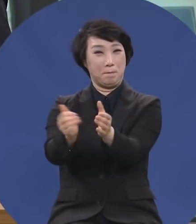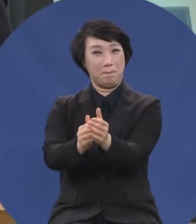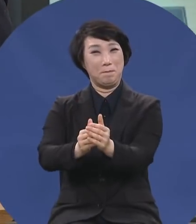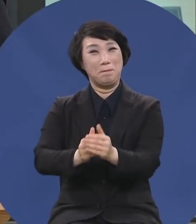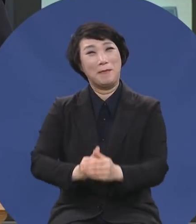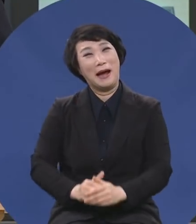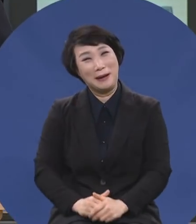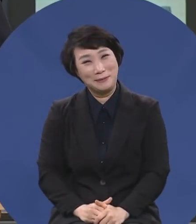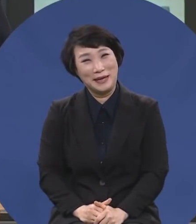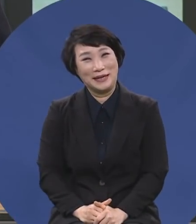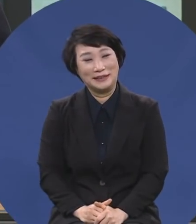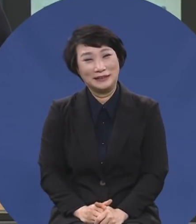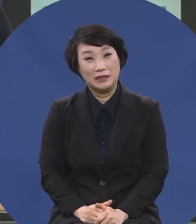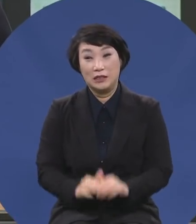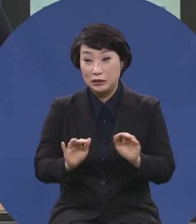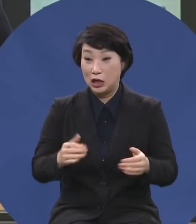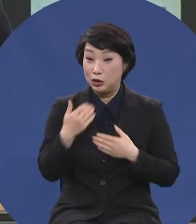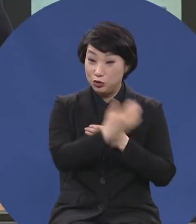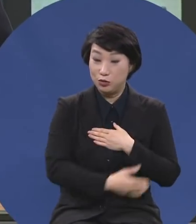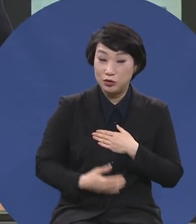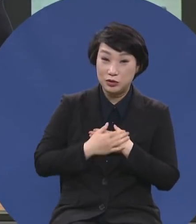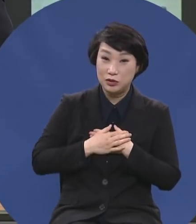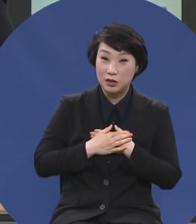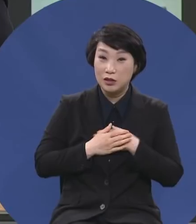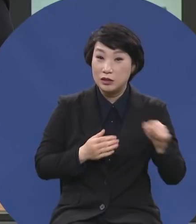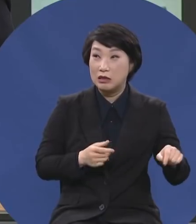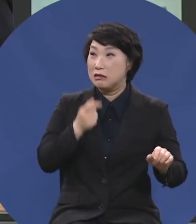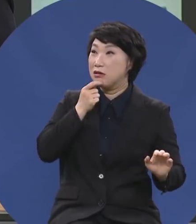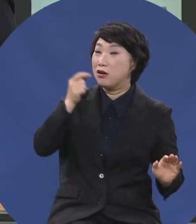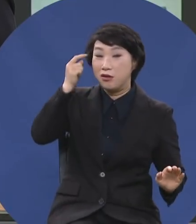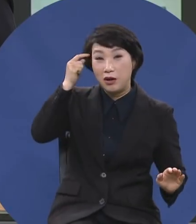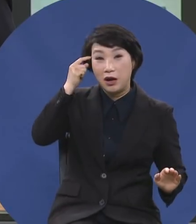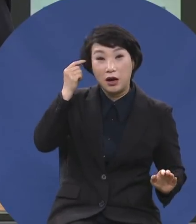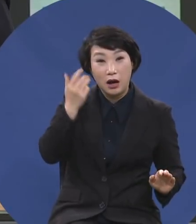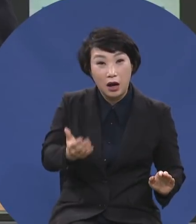맡기셨느냐. 근데 육신이 왜 참견이야?